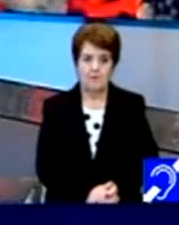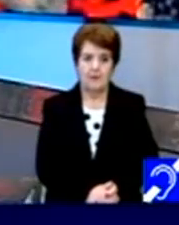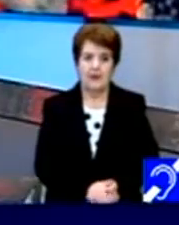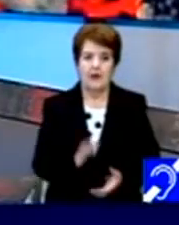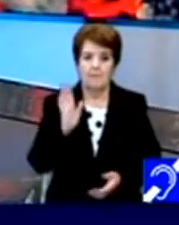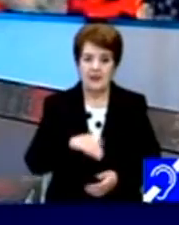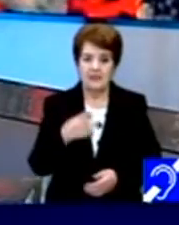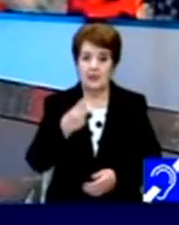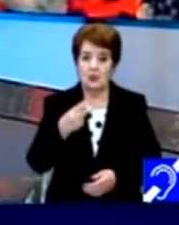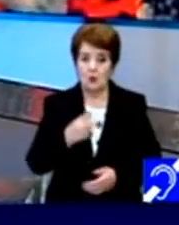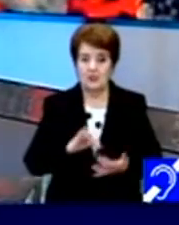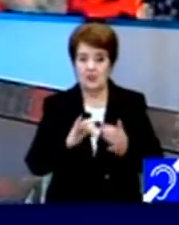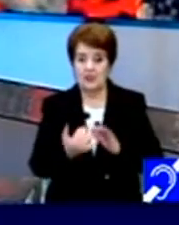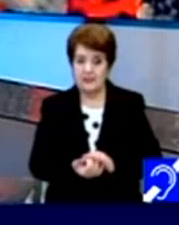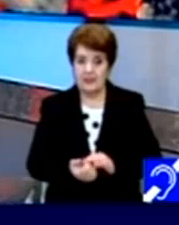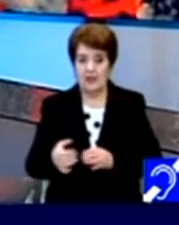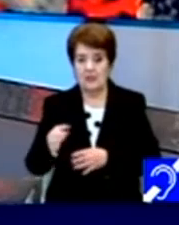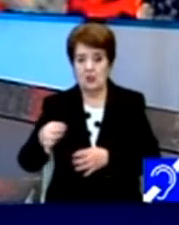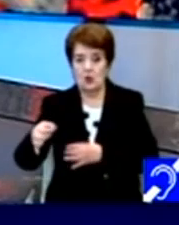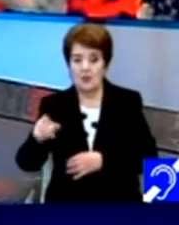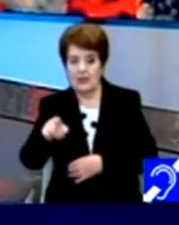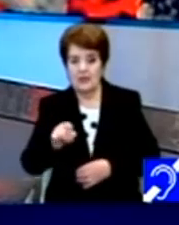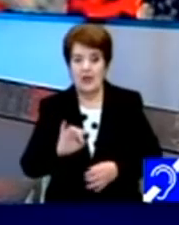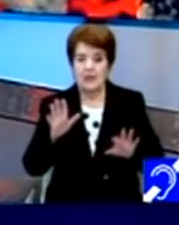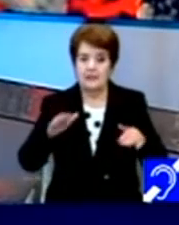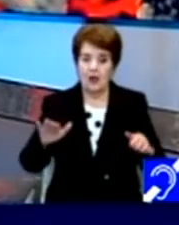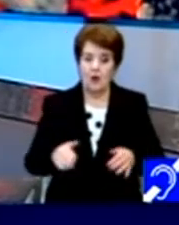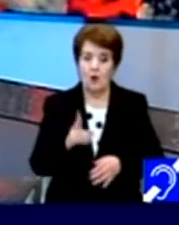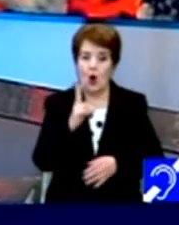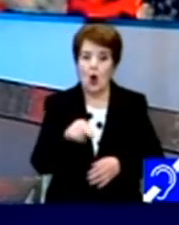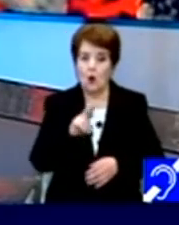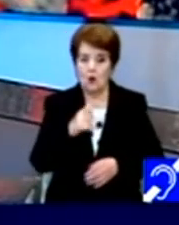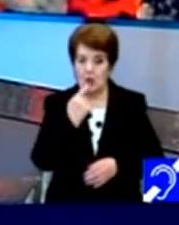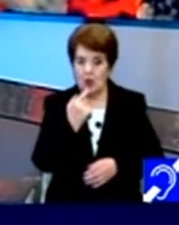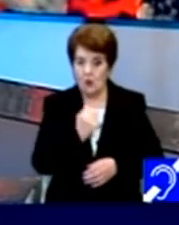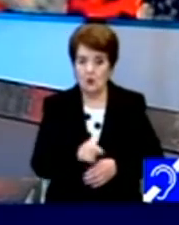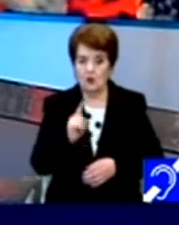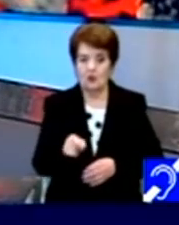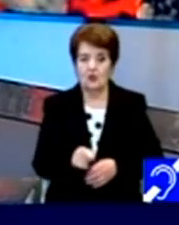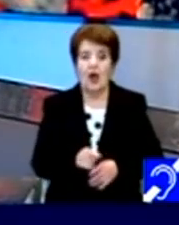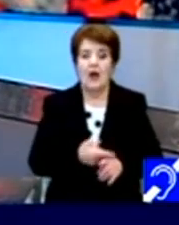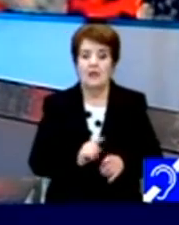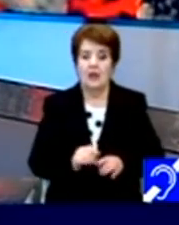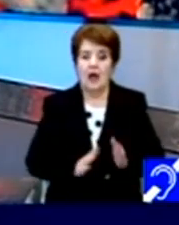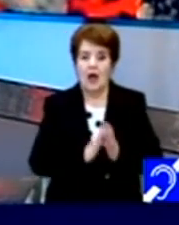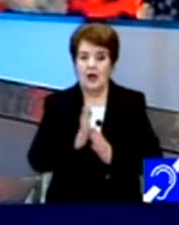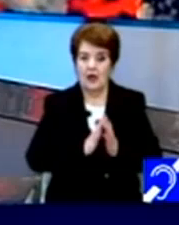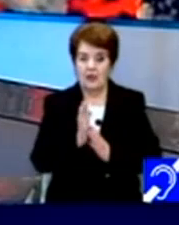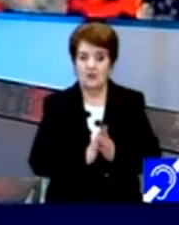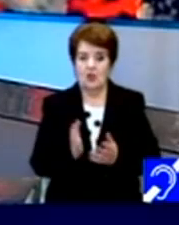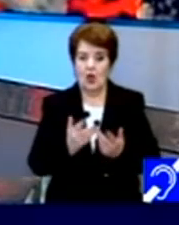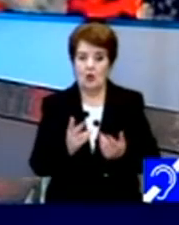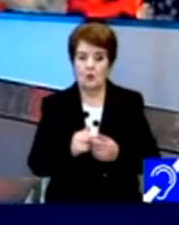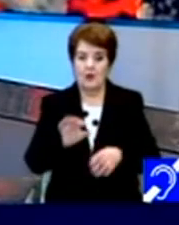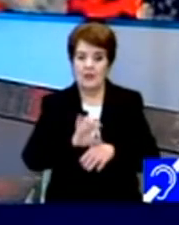Peste 20 de sate și comune din raionul Soroca se află sub cod roșu de alertă epidemiologică din cauza creșterii alarmante a